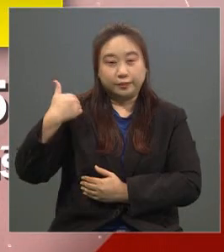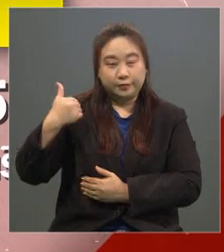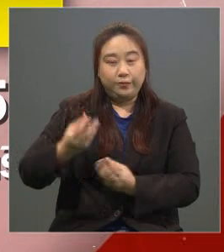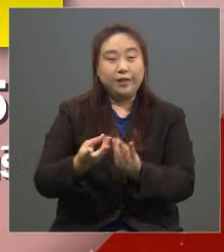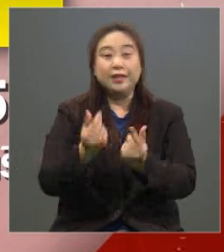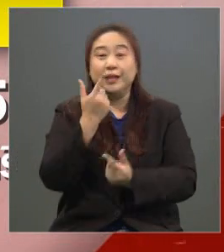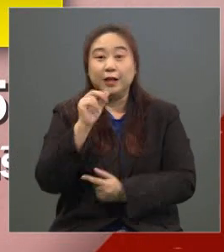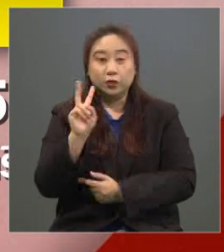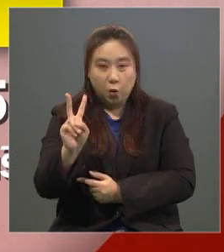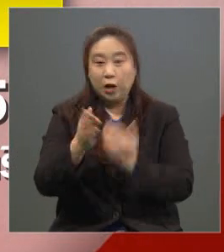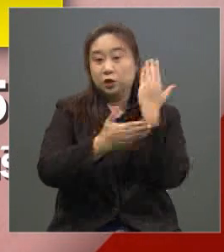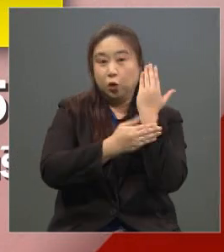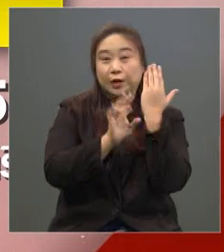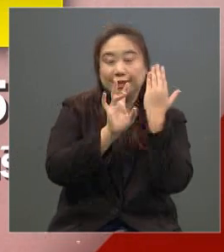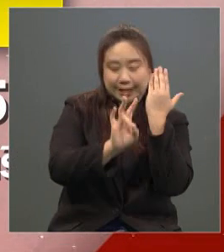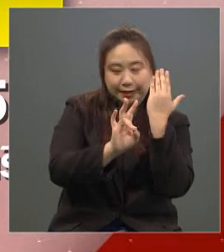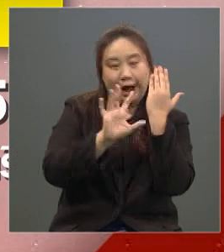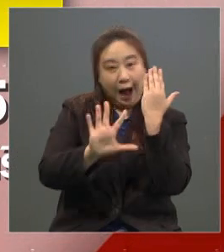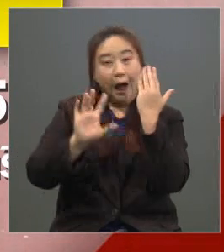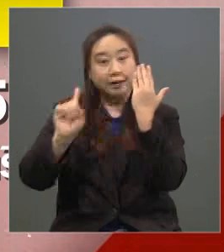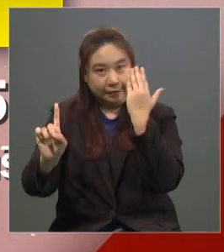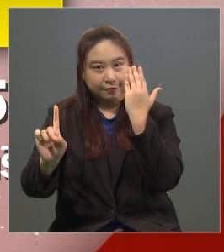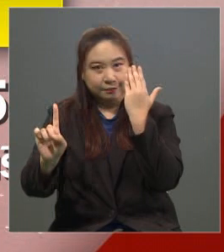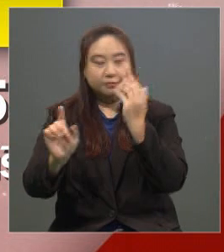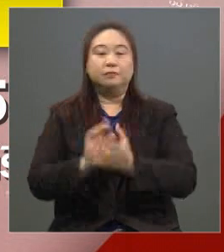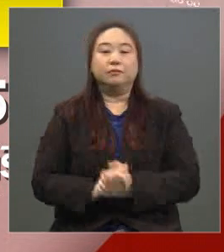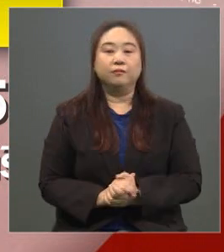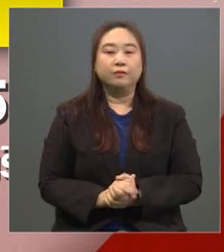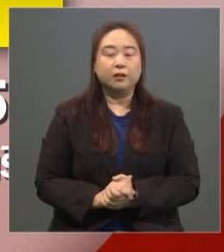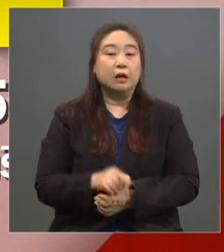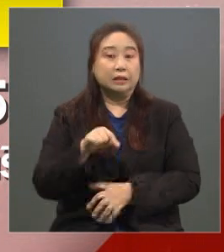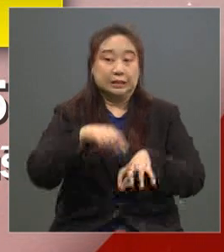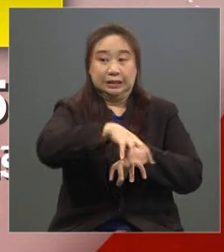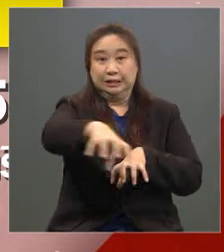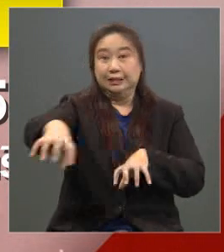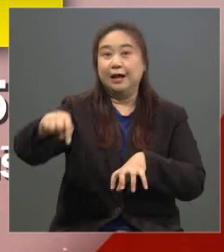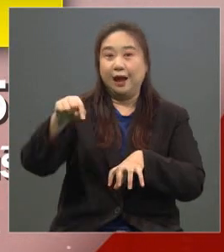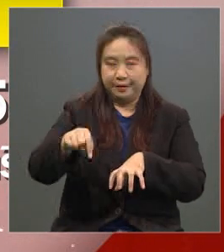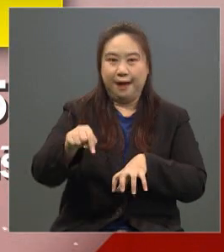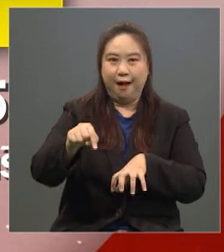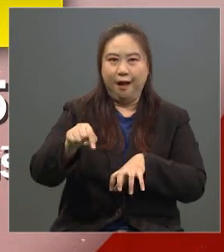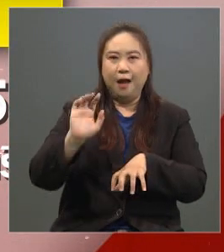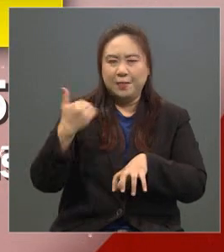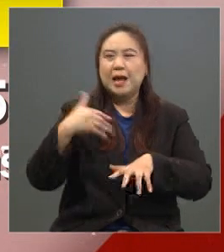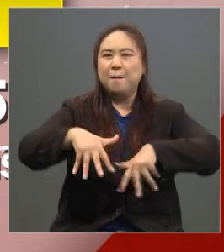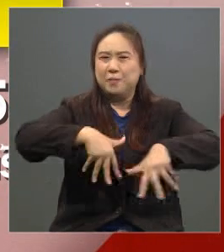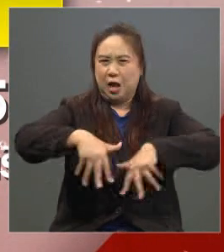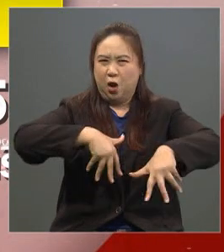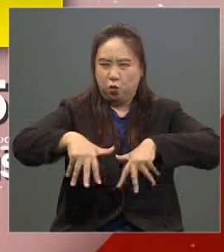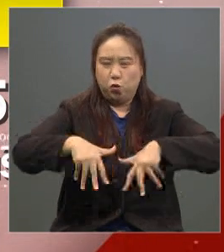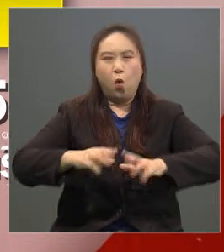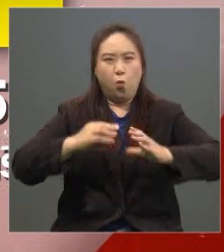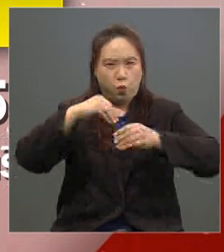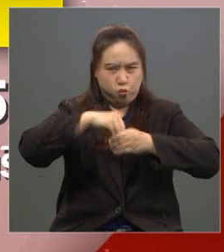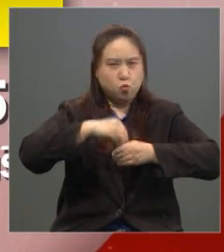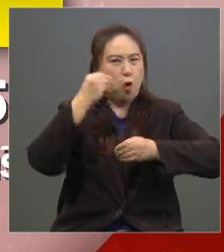ดินแดง 2แล้วก็ซอยประชาสงเคราะห์ 7 5แล้วก็ 1ด้วยซึ่งพื้นที่เหล่าเนี้ยก็ล้วนแล้วแต่เป็นพื้นที่ที่มีพี่น้องประชาชนพักอาศัย